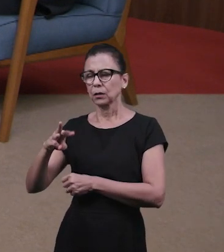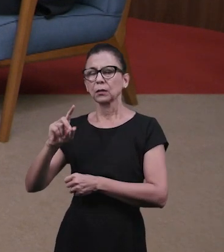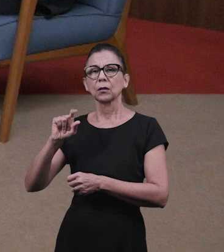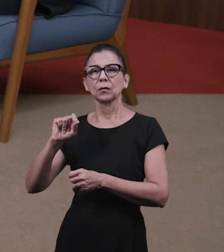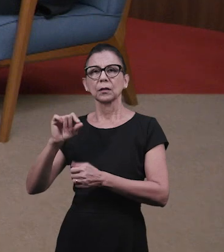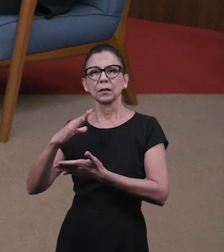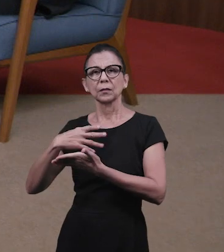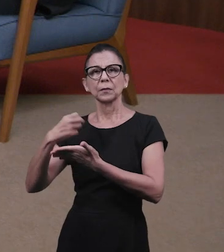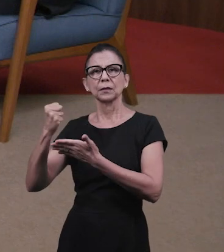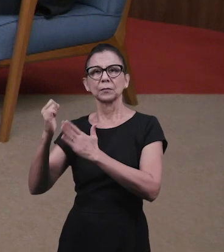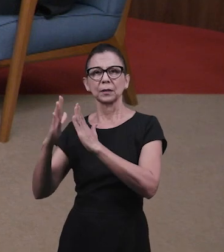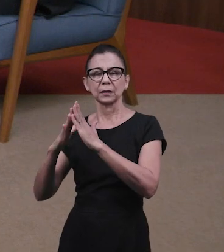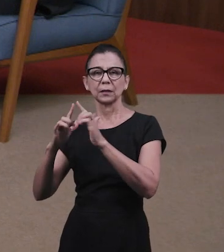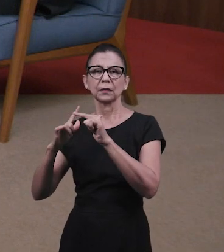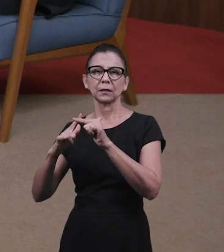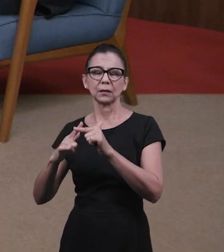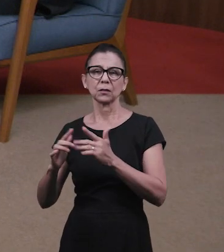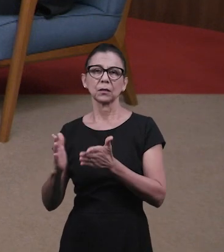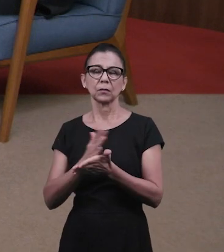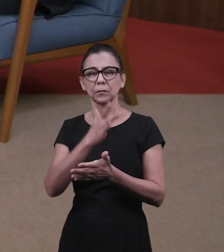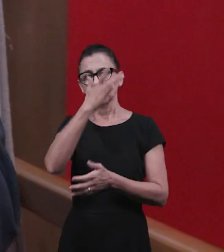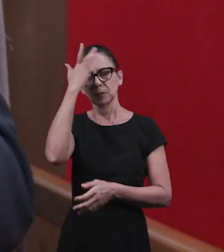avec nous, qui participent,